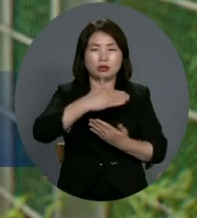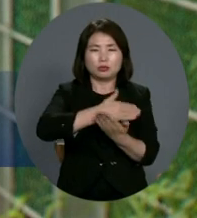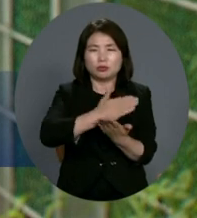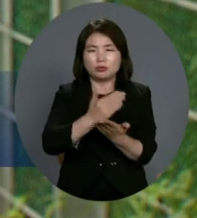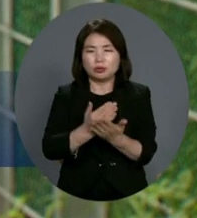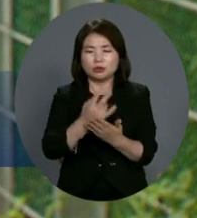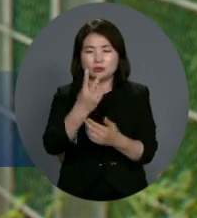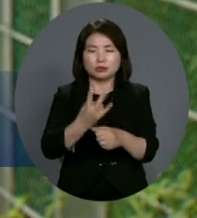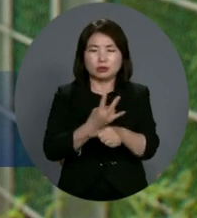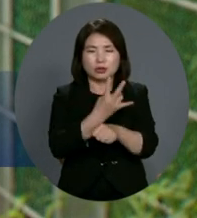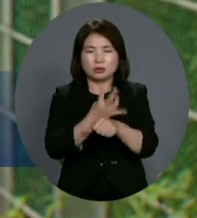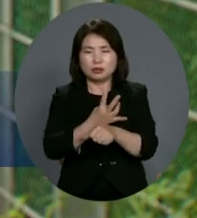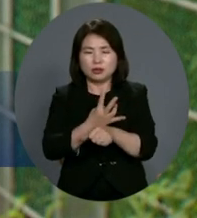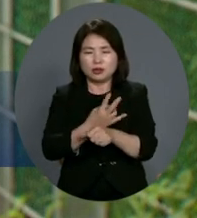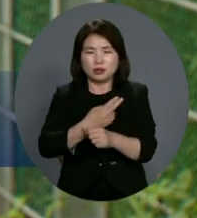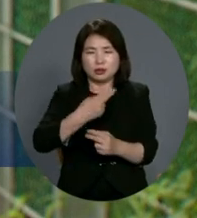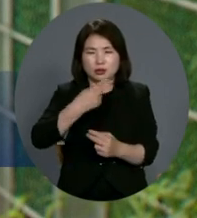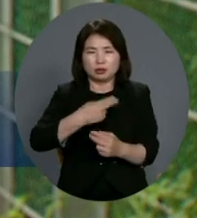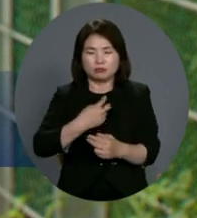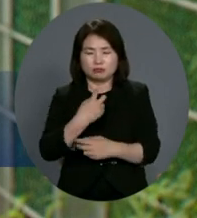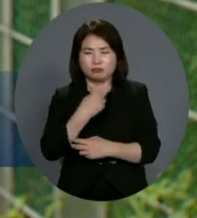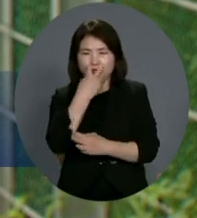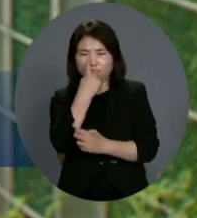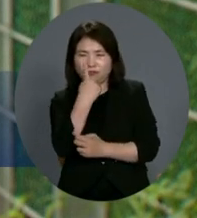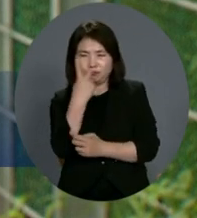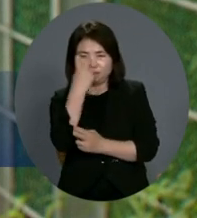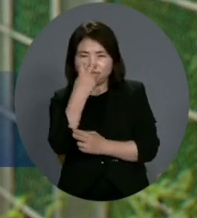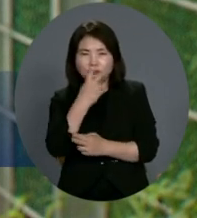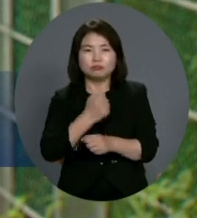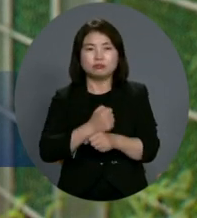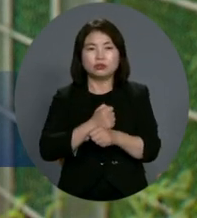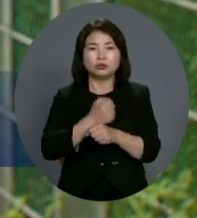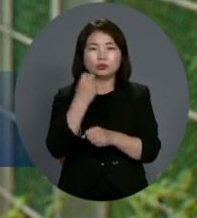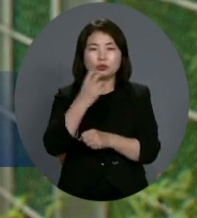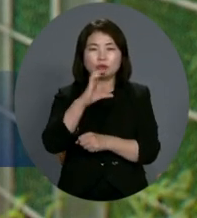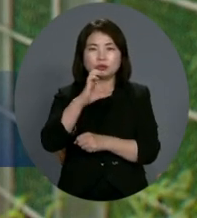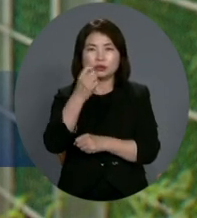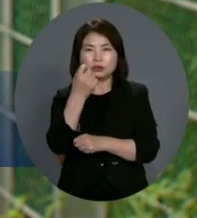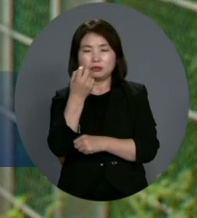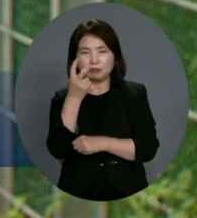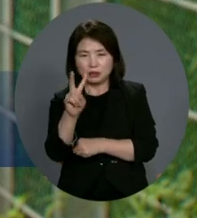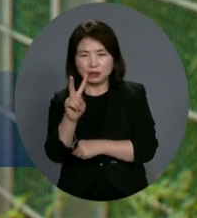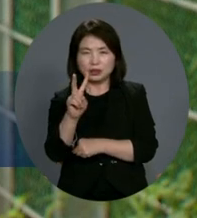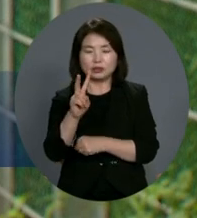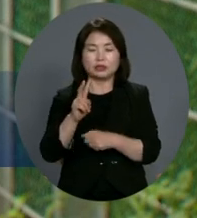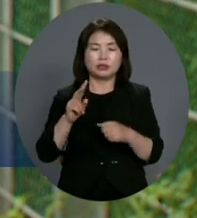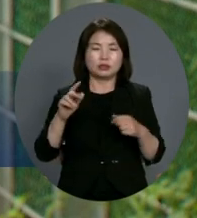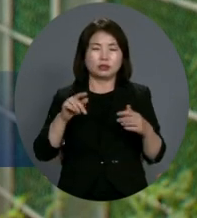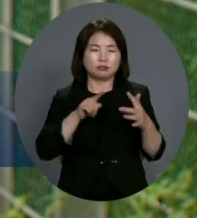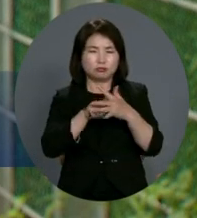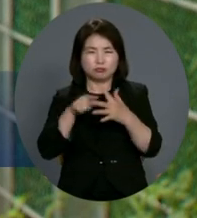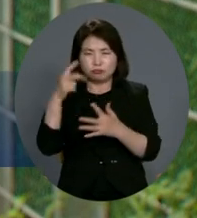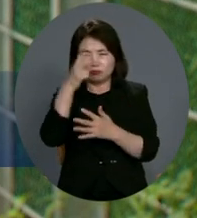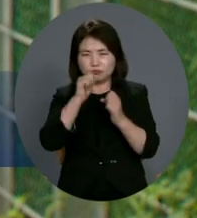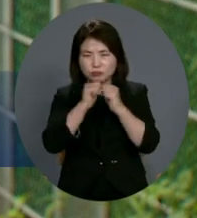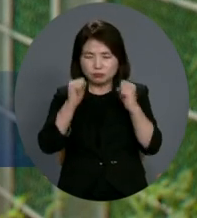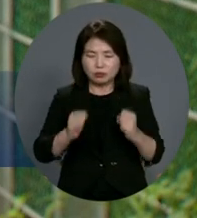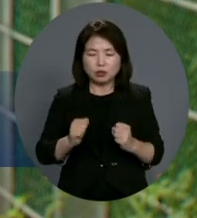부서별로 24시간 비상 대기를 합니다. 그리고 CCTV라든지 개척